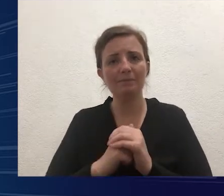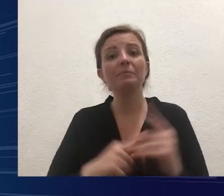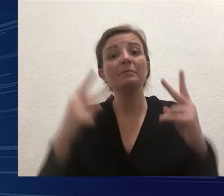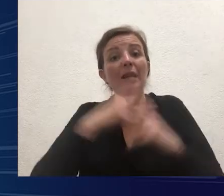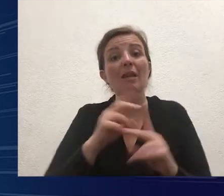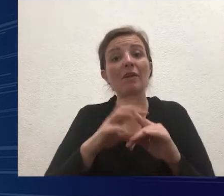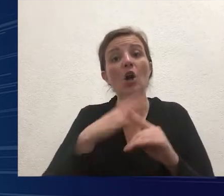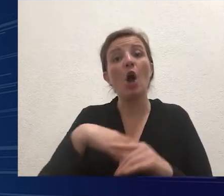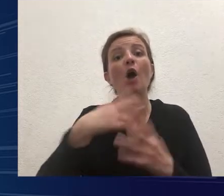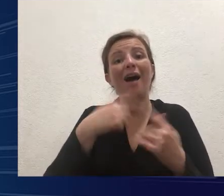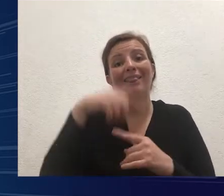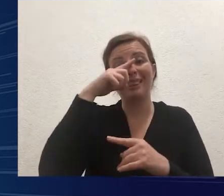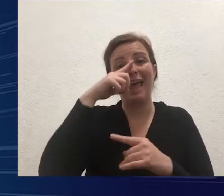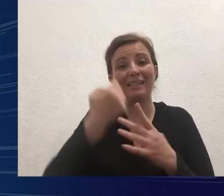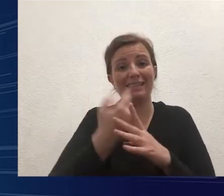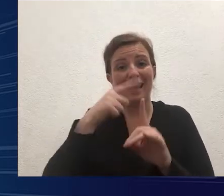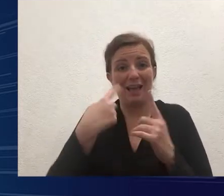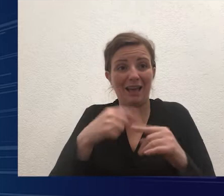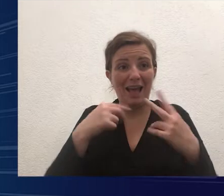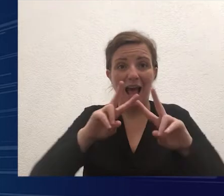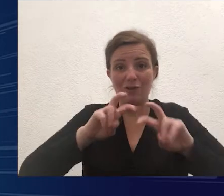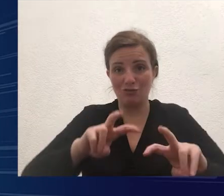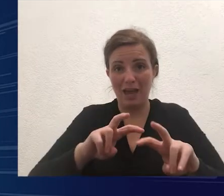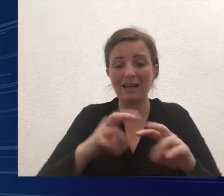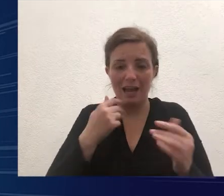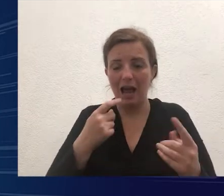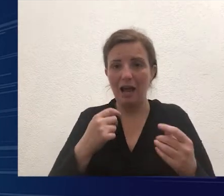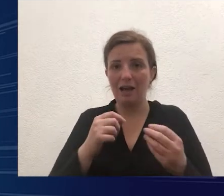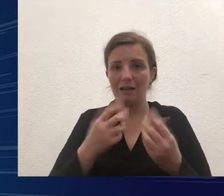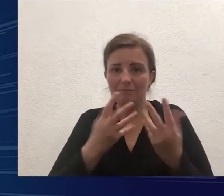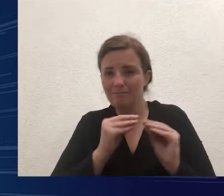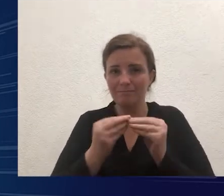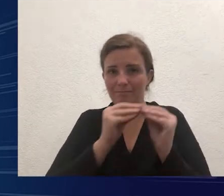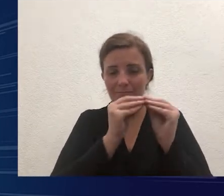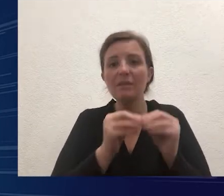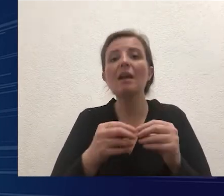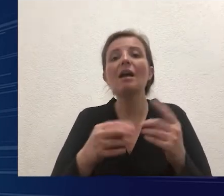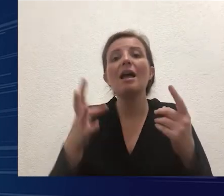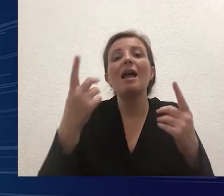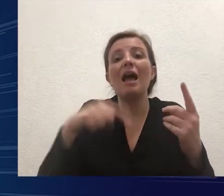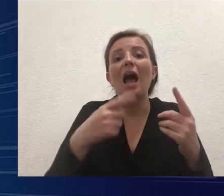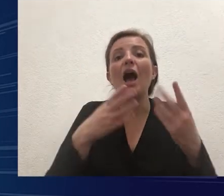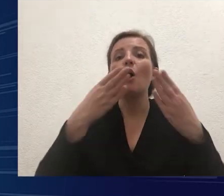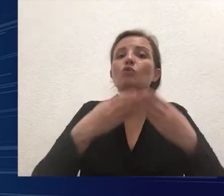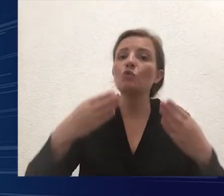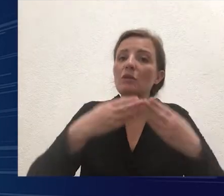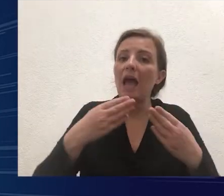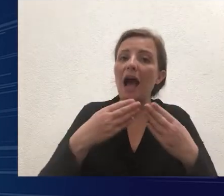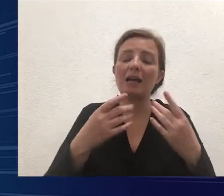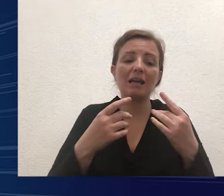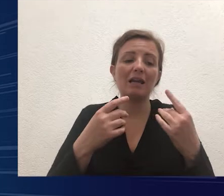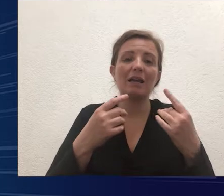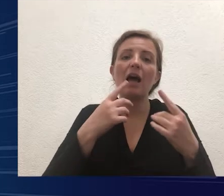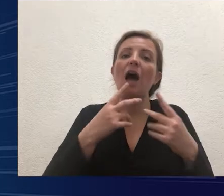la la tesi fondamentale della ricerca che sarà sviluppata e che studiare